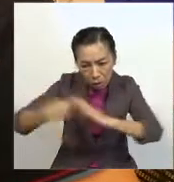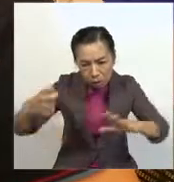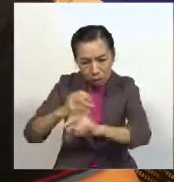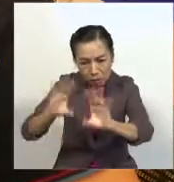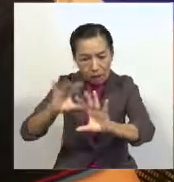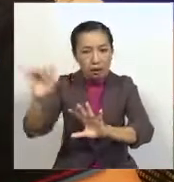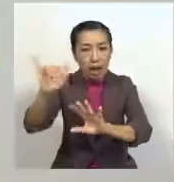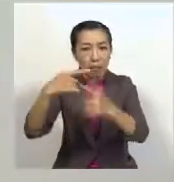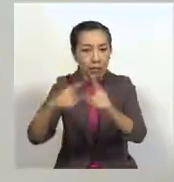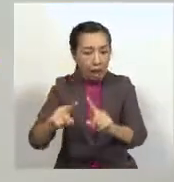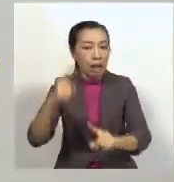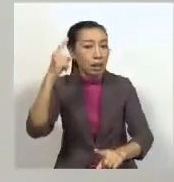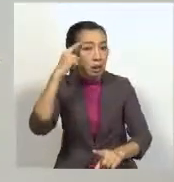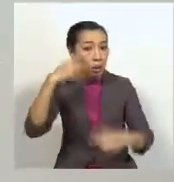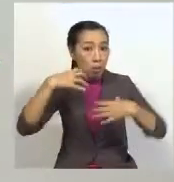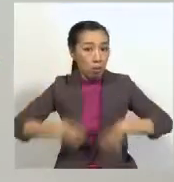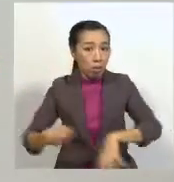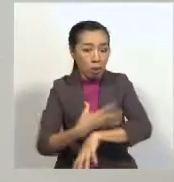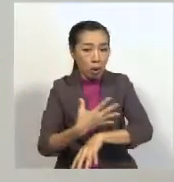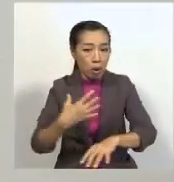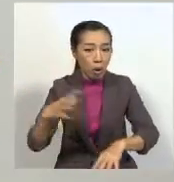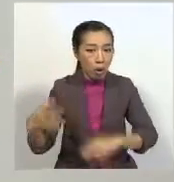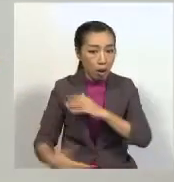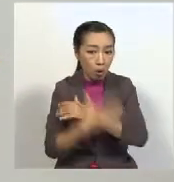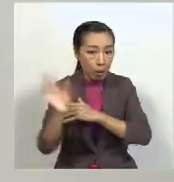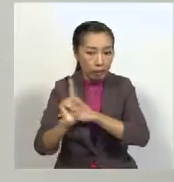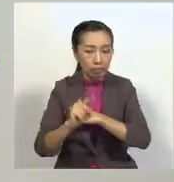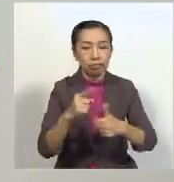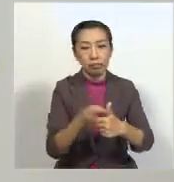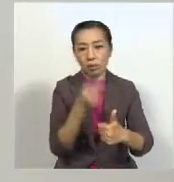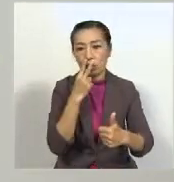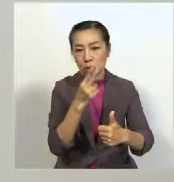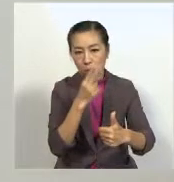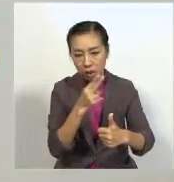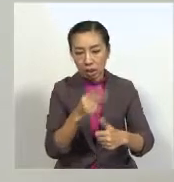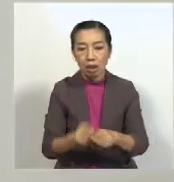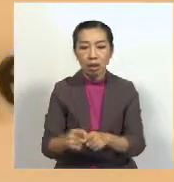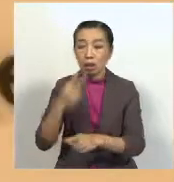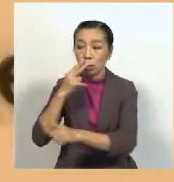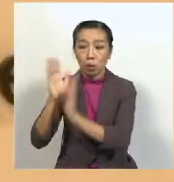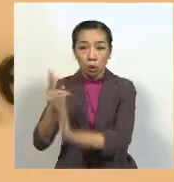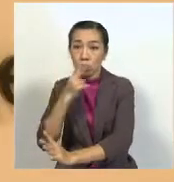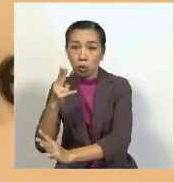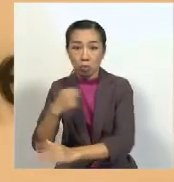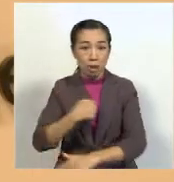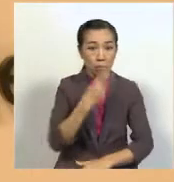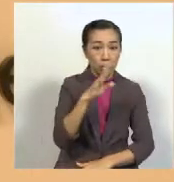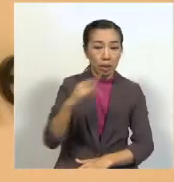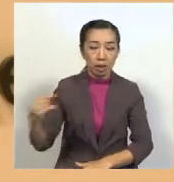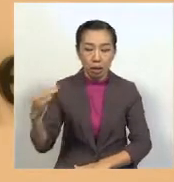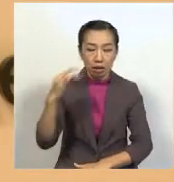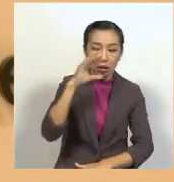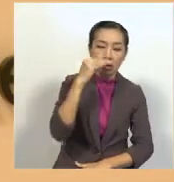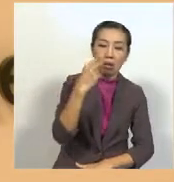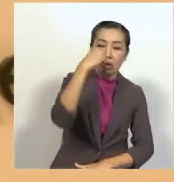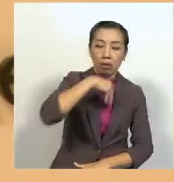เสี่ยงที่สำคัญที่สุดอันดับหนึ่งก็คือการสูบบุหรี่รวมถึงการได้รับควันบุหรี่มือสองและมลภาวะทางอากา